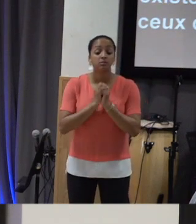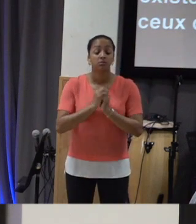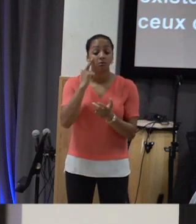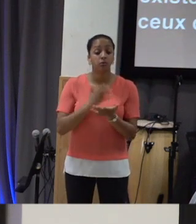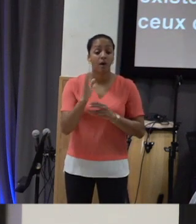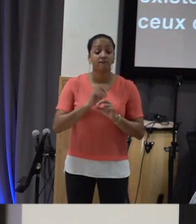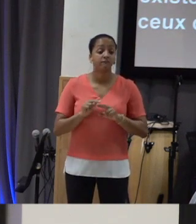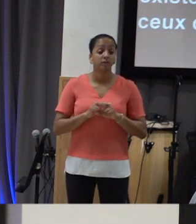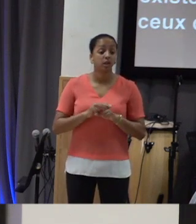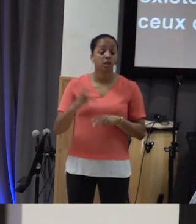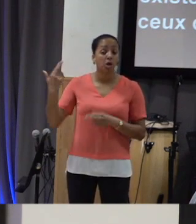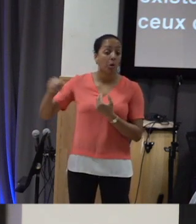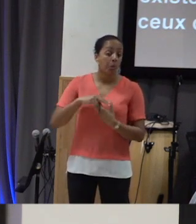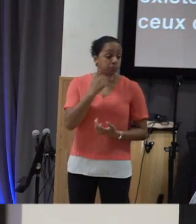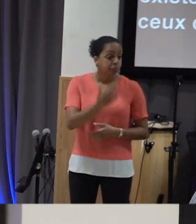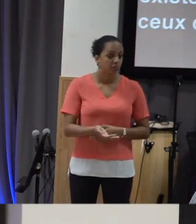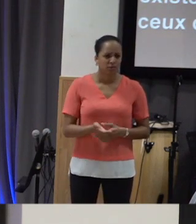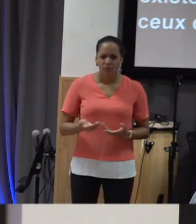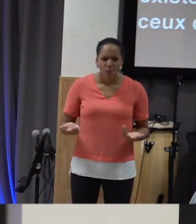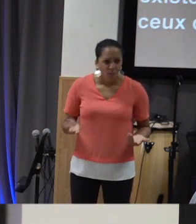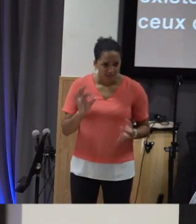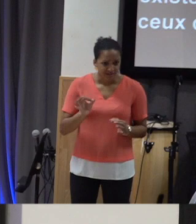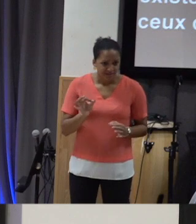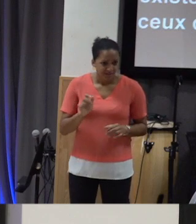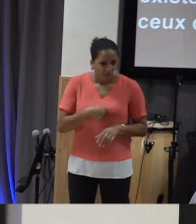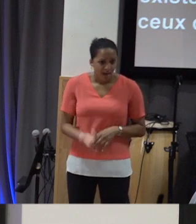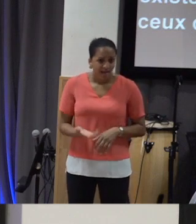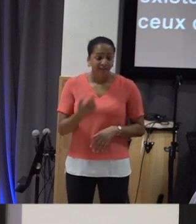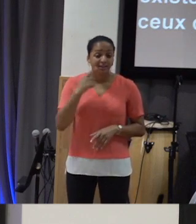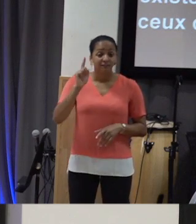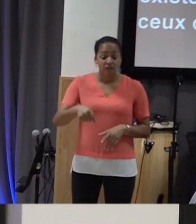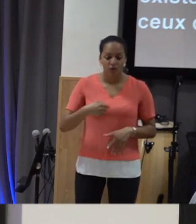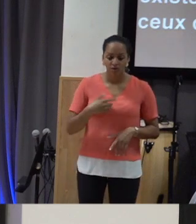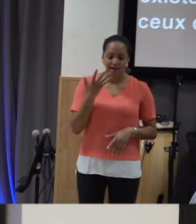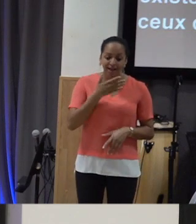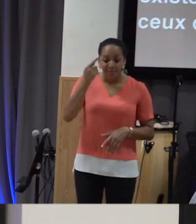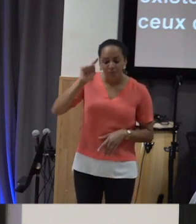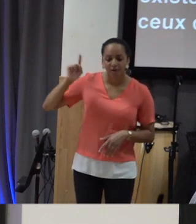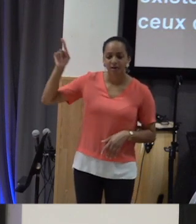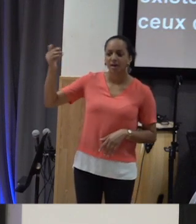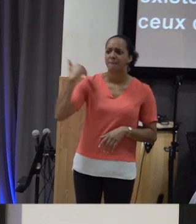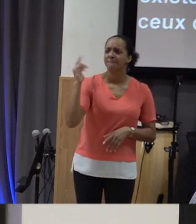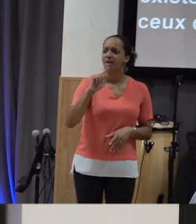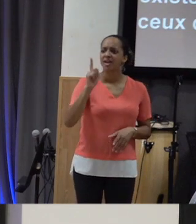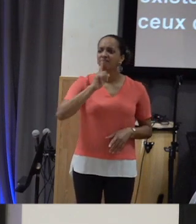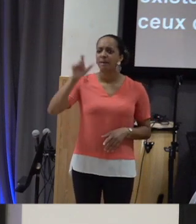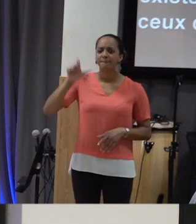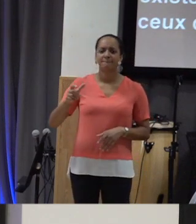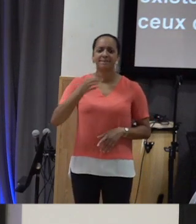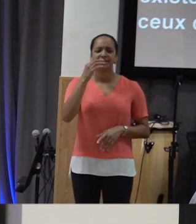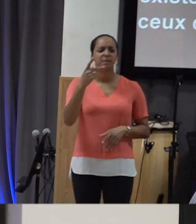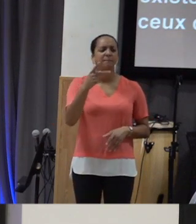qui est dit dans ce verset. Être agréable à Dieu. Et je me souviens qu'il y a quelques jours, Patricia a attiré notre attention sur